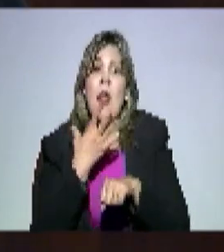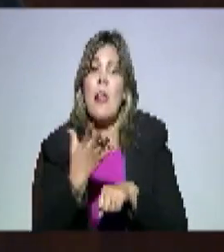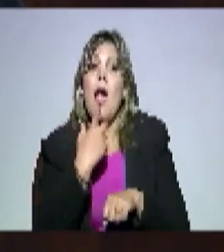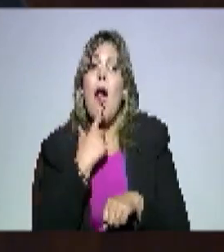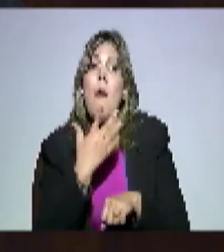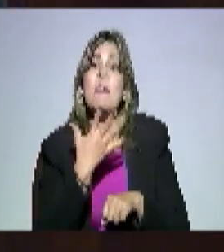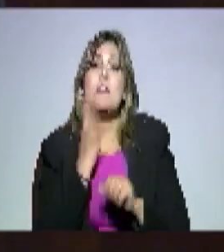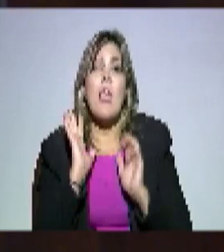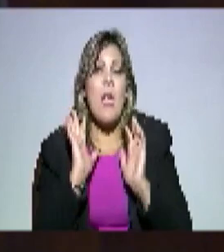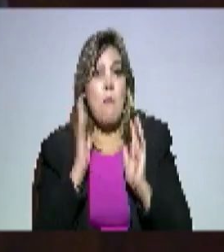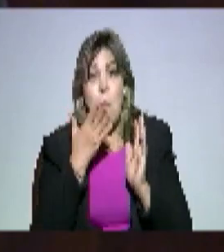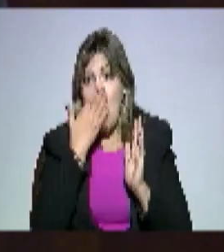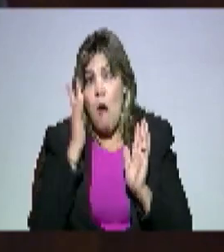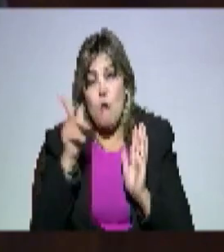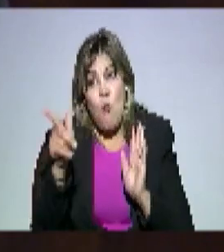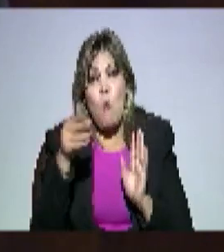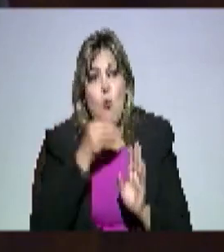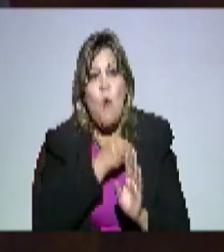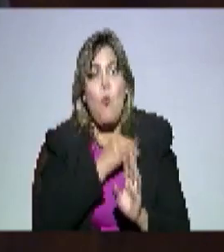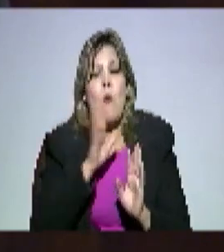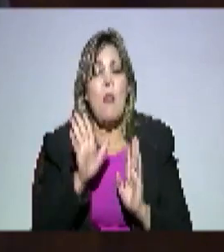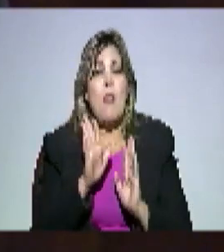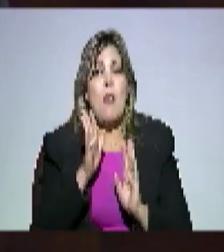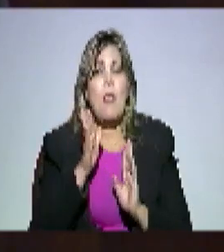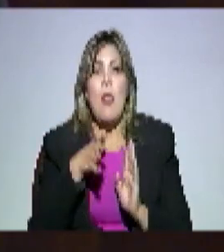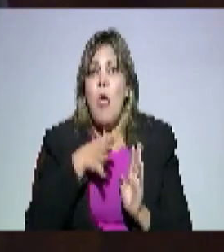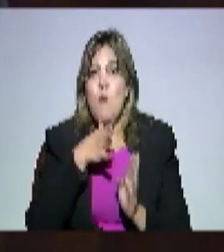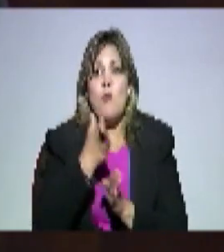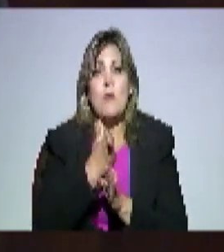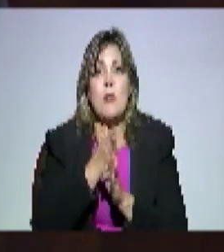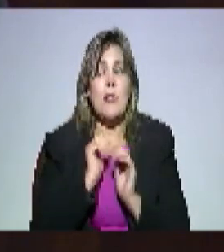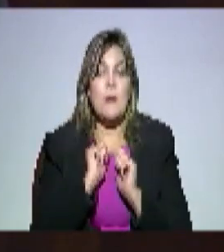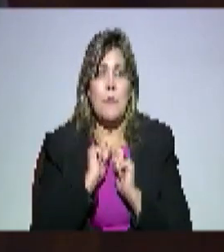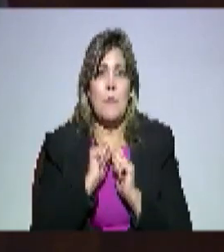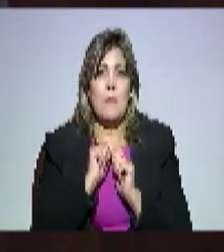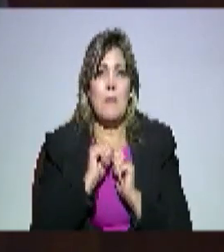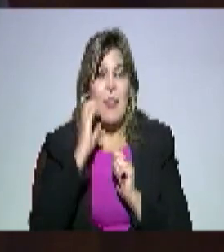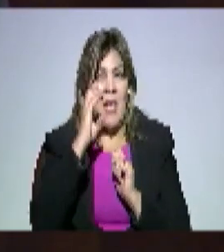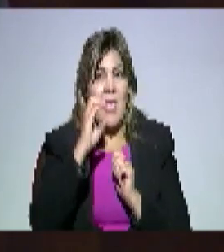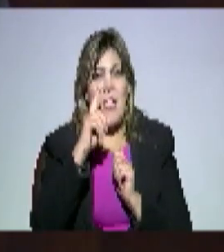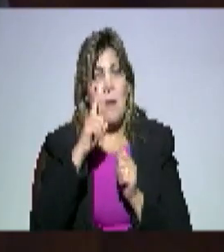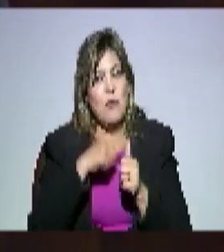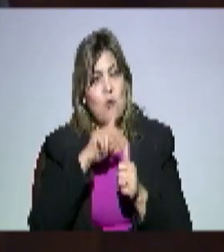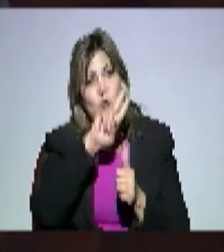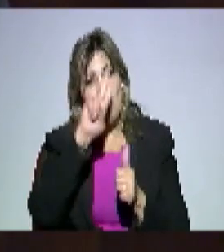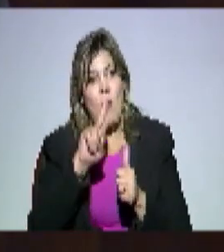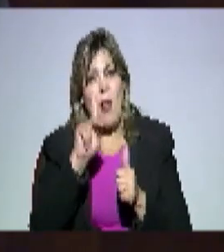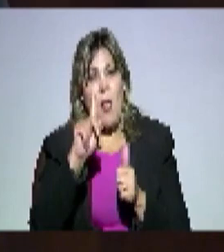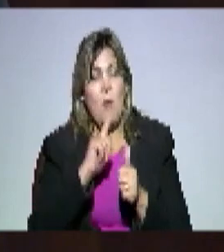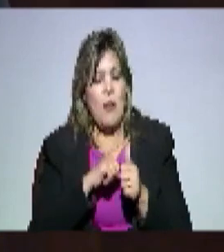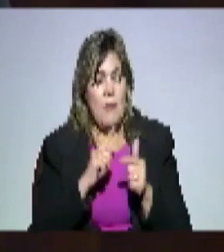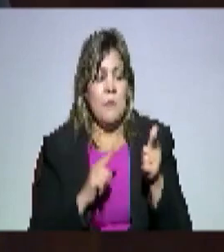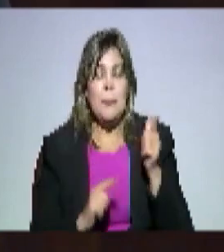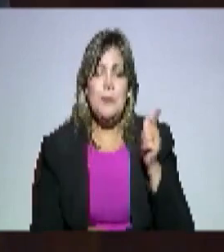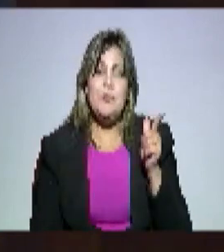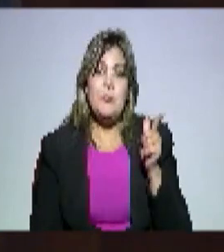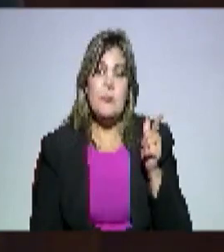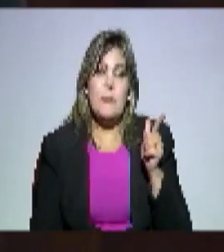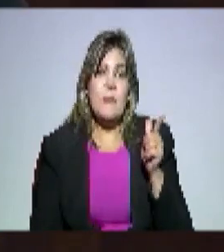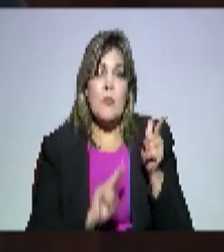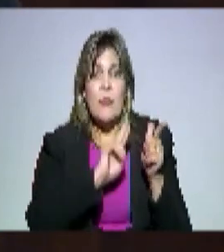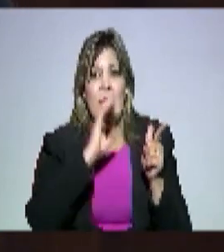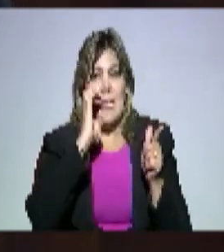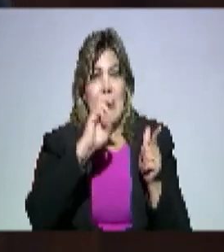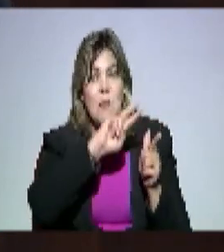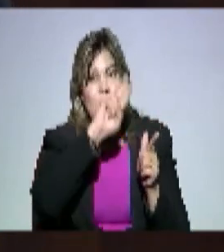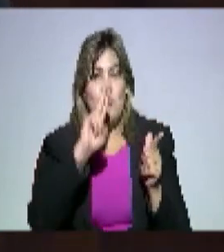حسب كل انسان وحسب الطاقه بتاعته ده الاجابه على السؤال الاولاني اجابه